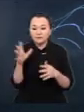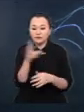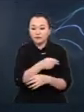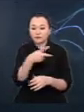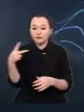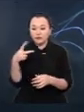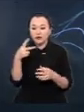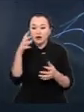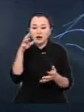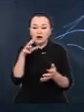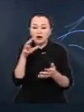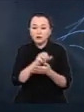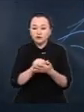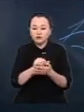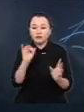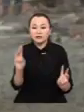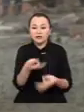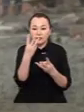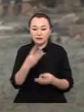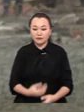двухэтажное здание обрушилось и сгорело.